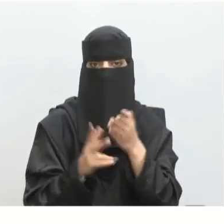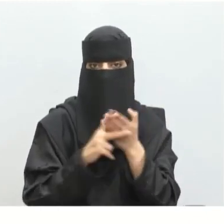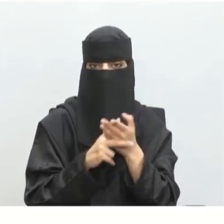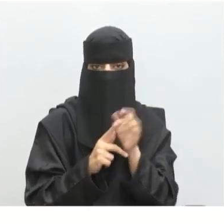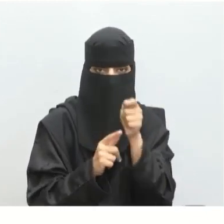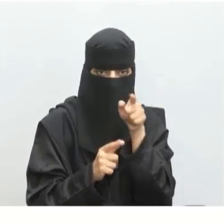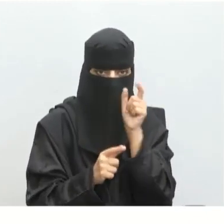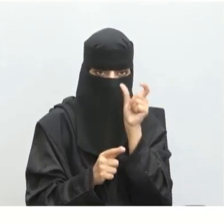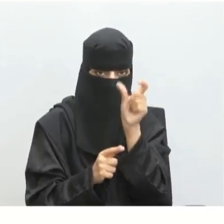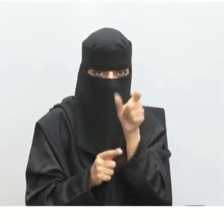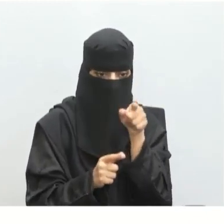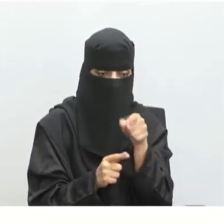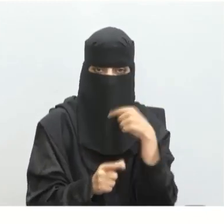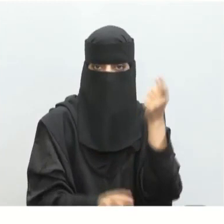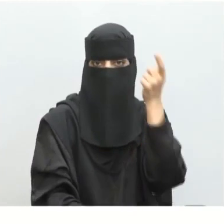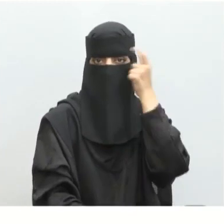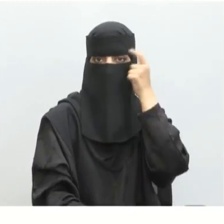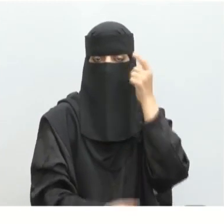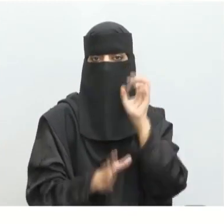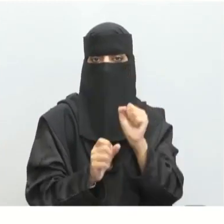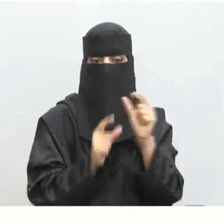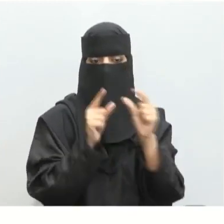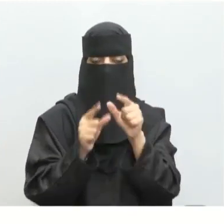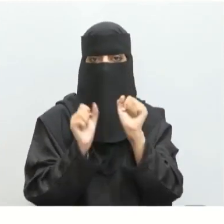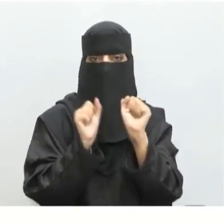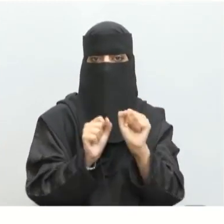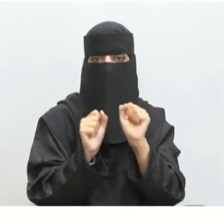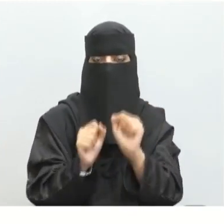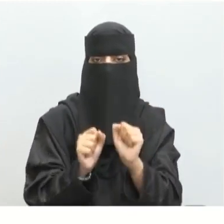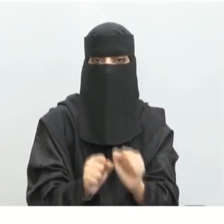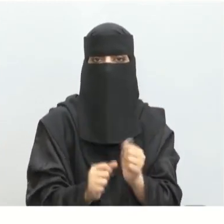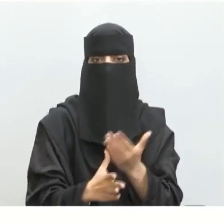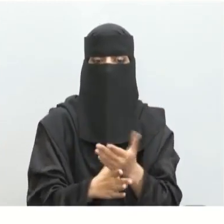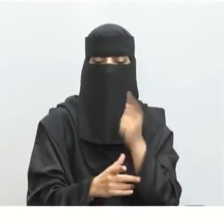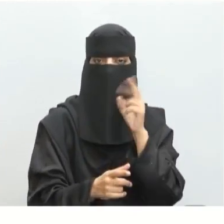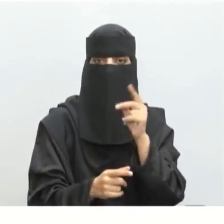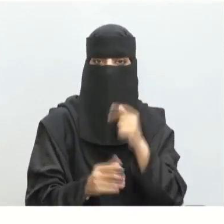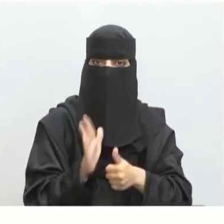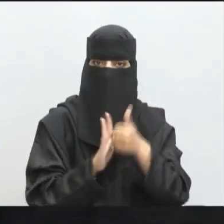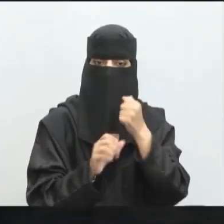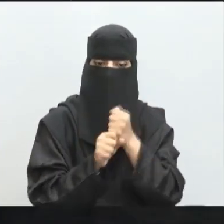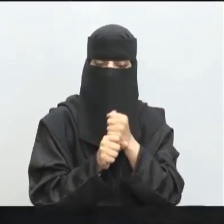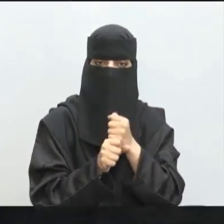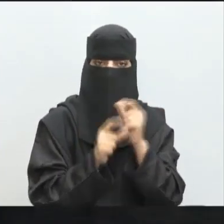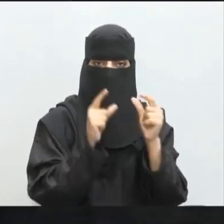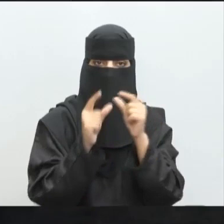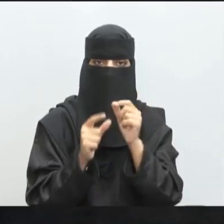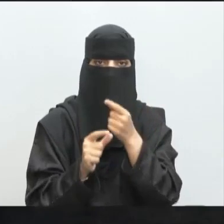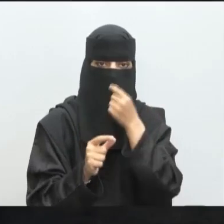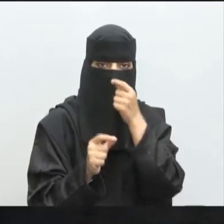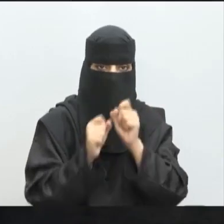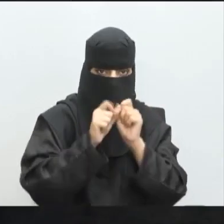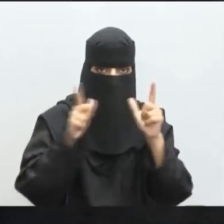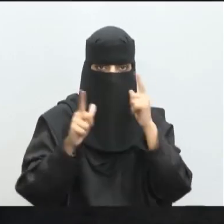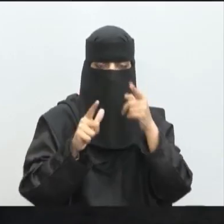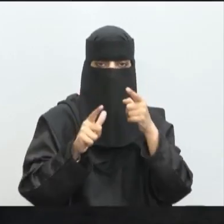مفتاح الخريطه نعرف دلائل هذه الرموز والى ماذا ترمز ايضا نستطيع استخدام الرموز لتوضيح